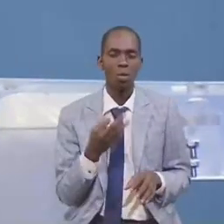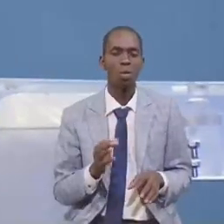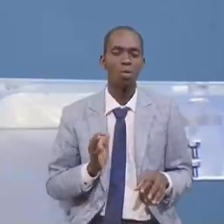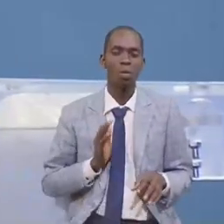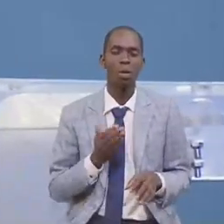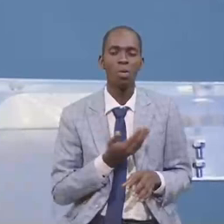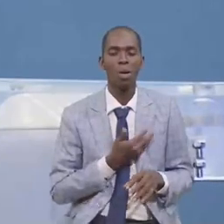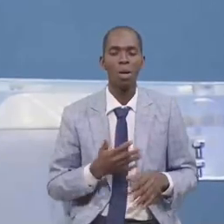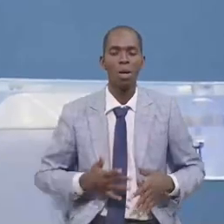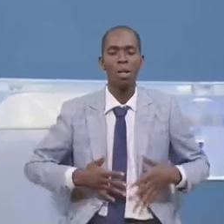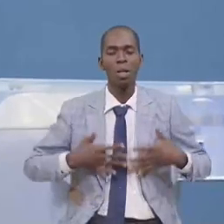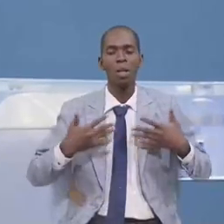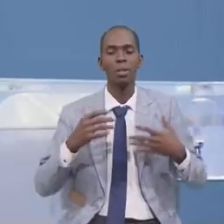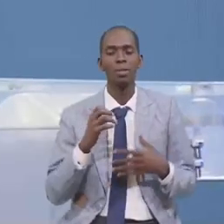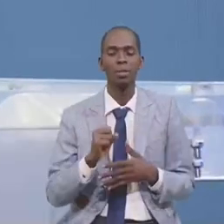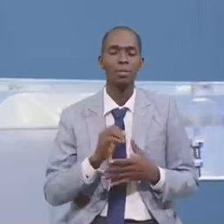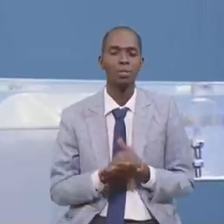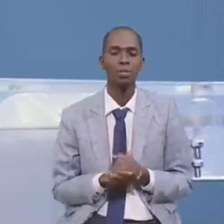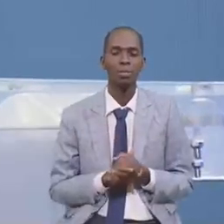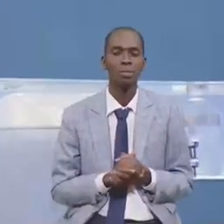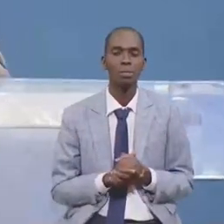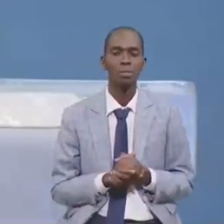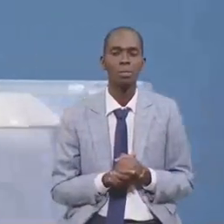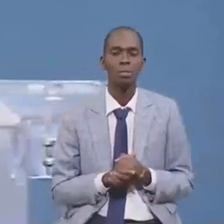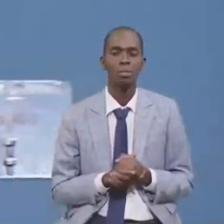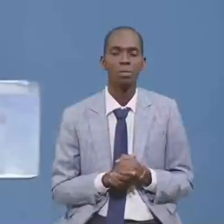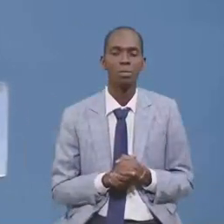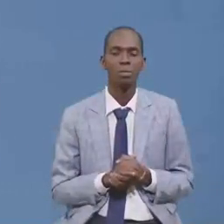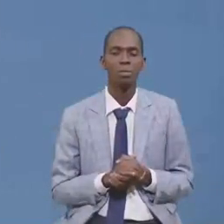Ensuite, nous devons veiller sur les actions de nos vies.